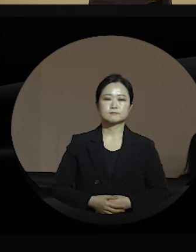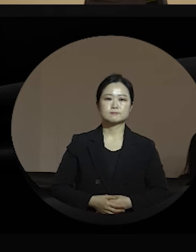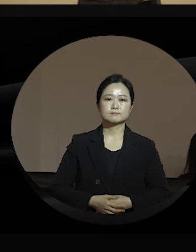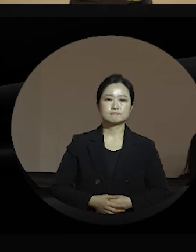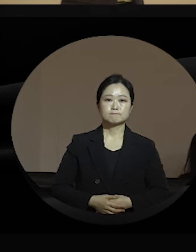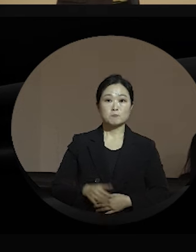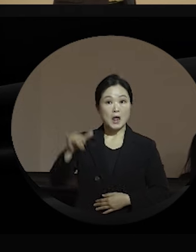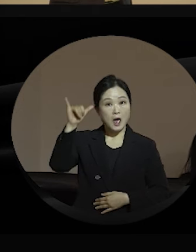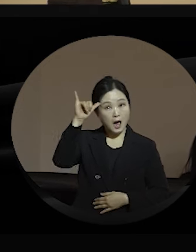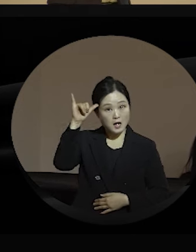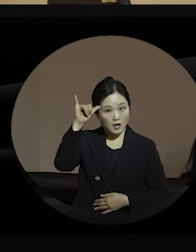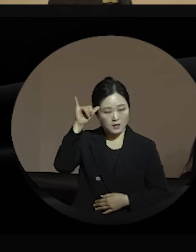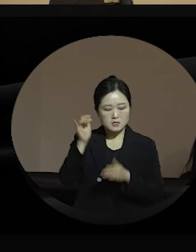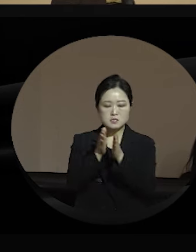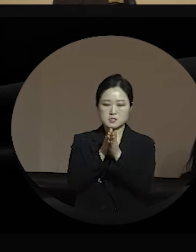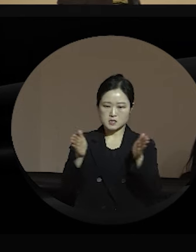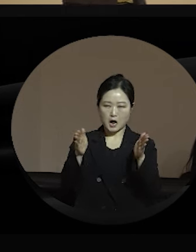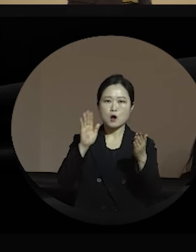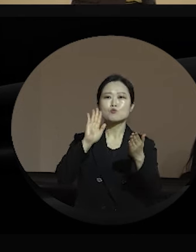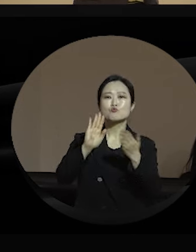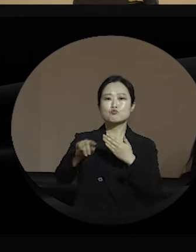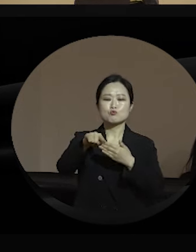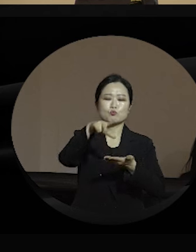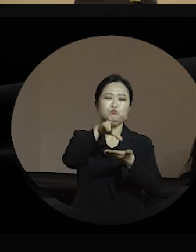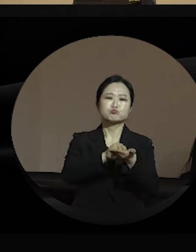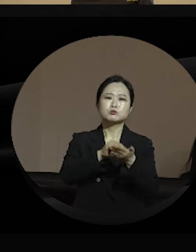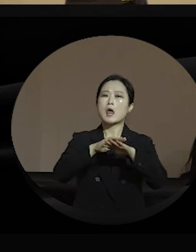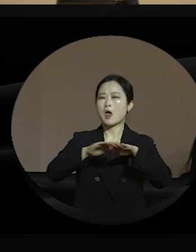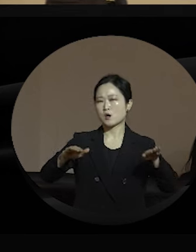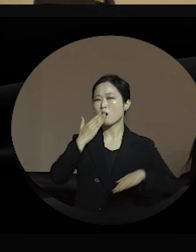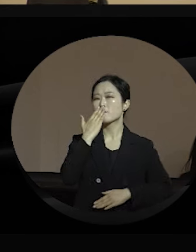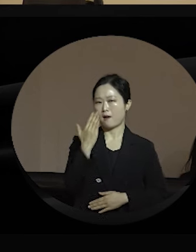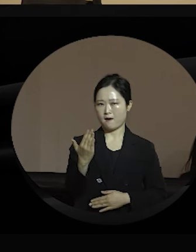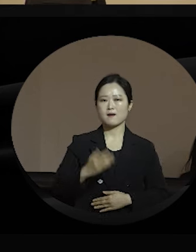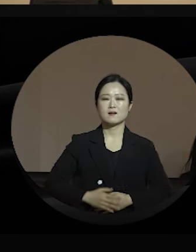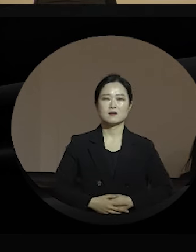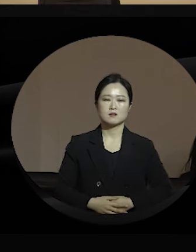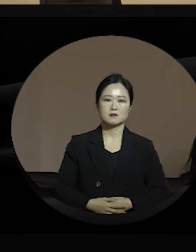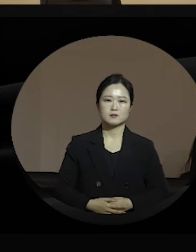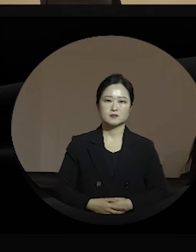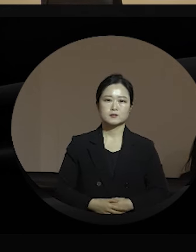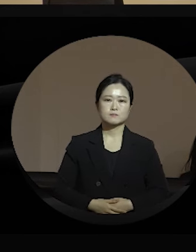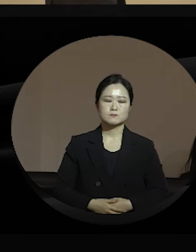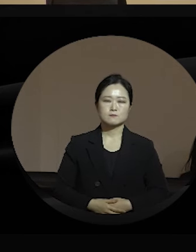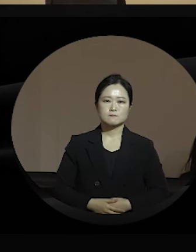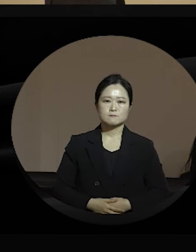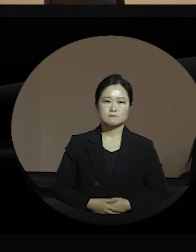그런데 AI가 등장하면서 이런 문제점들을 해결할 수 있는 가능성이 많이 높아졌어요.